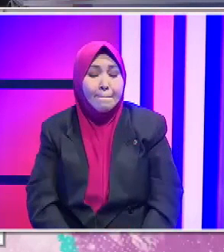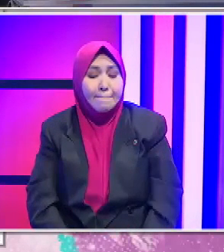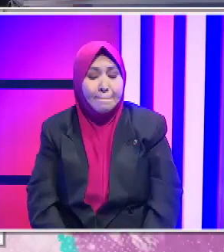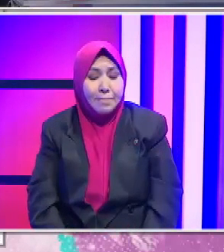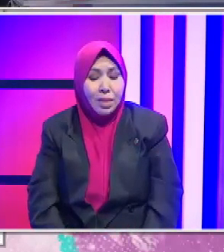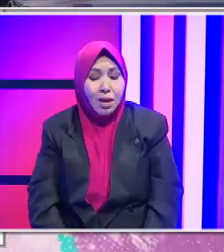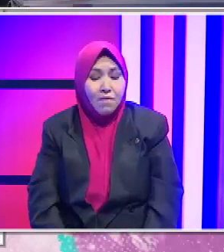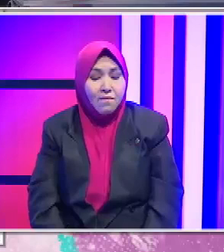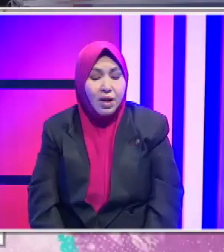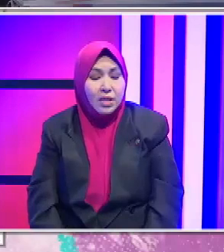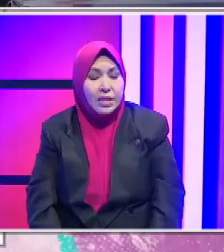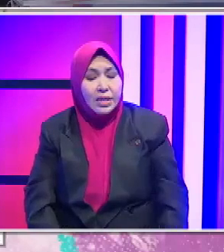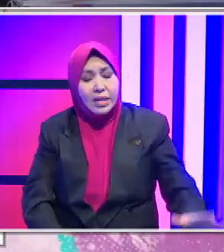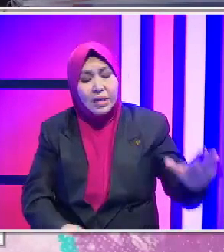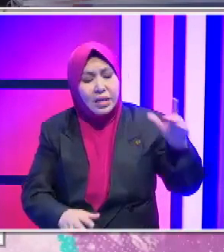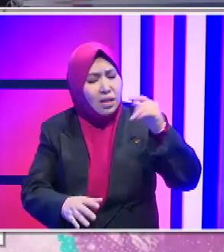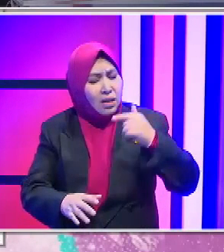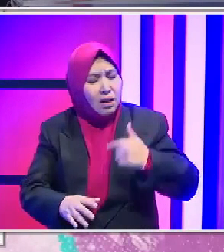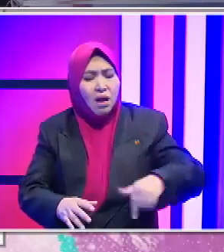الأقدمون